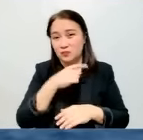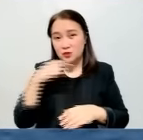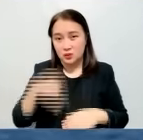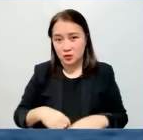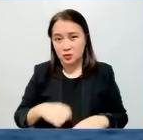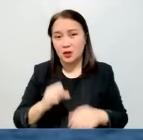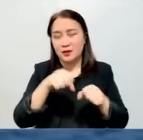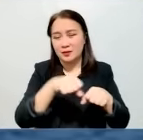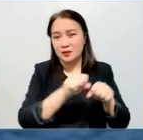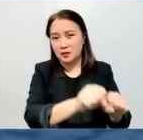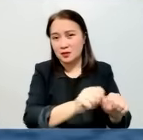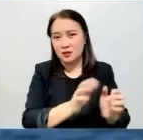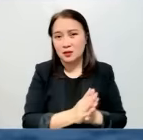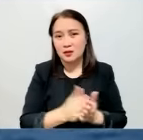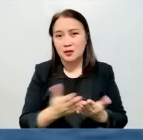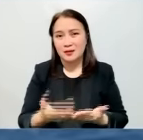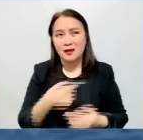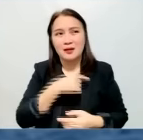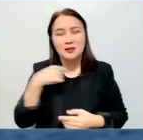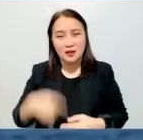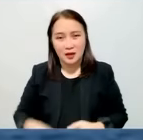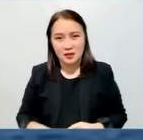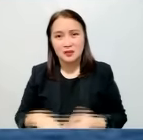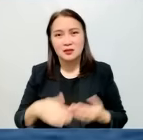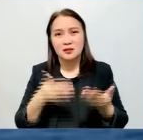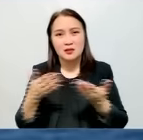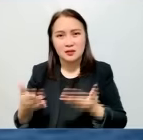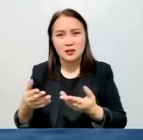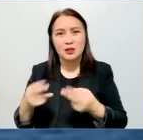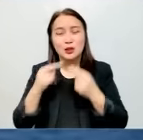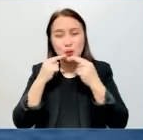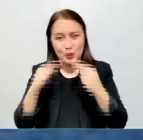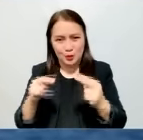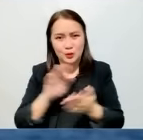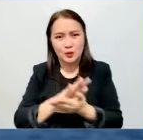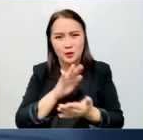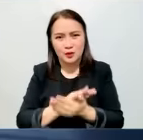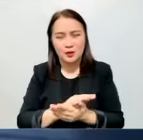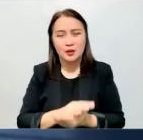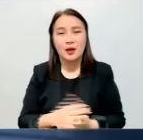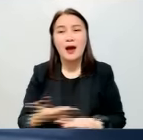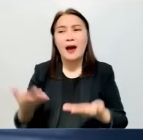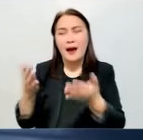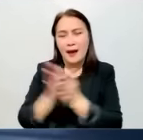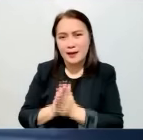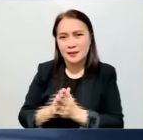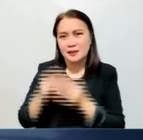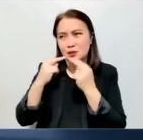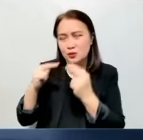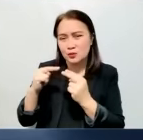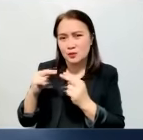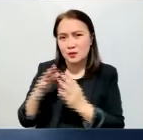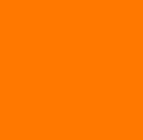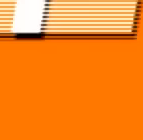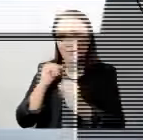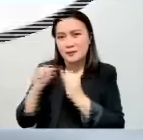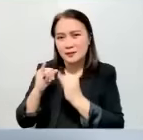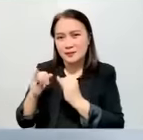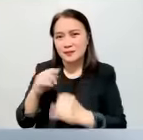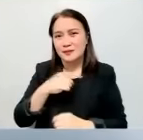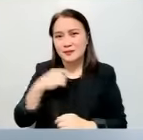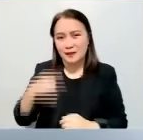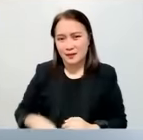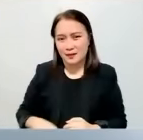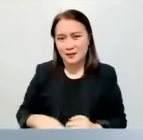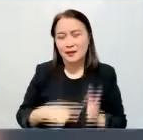na hawak ng Chinese Communist Party. Sinisikap pa ng News 5 na kunin ang panig ng Chinese Embassy sa issue.